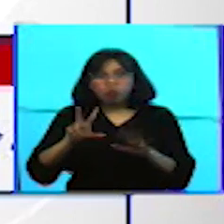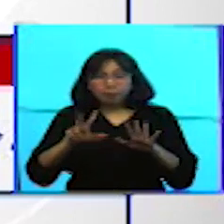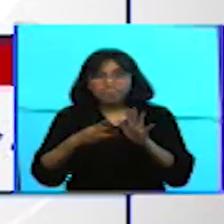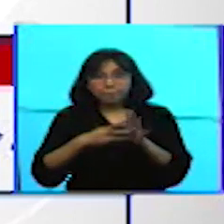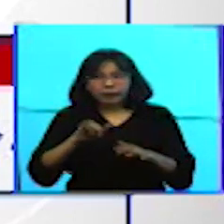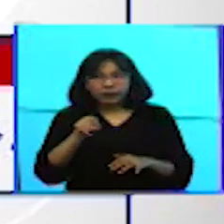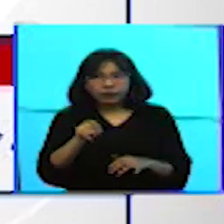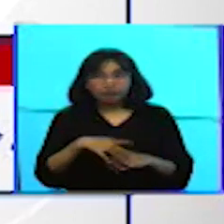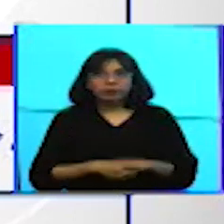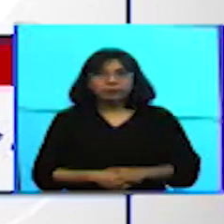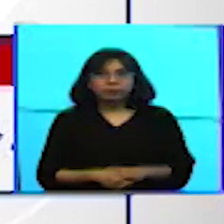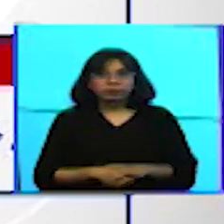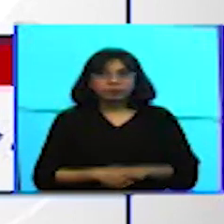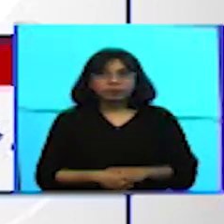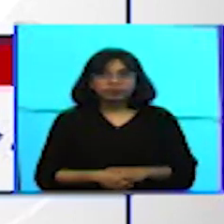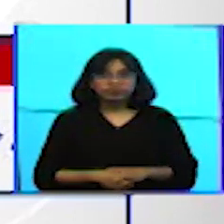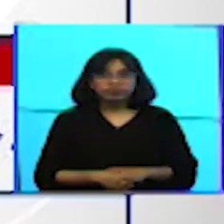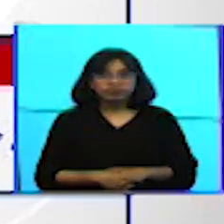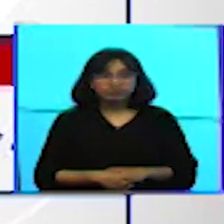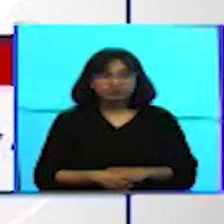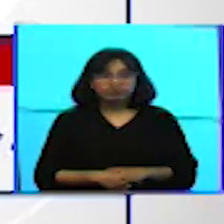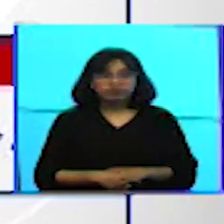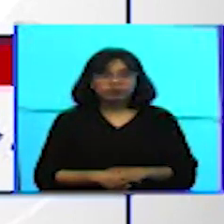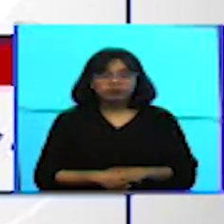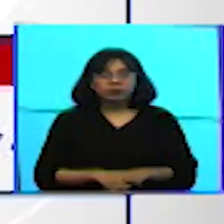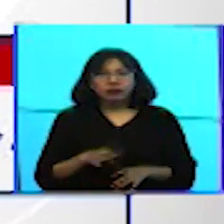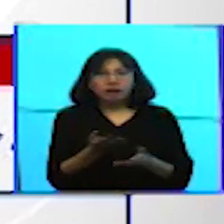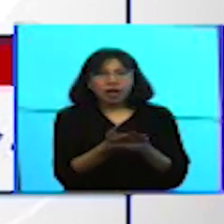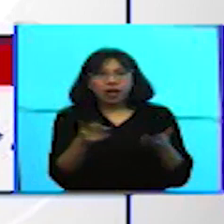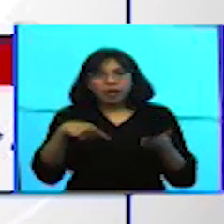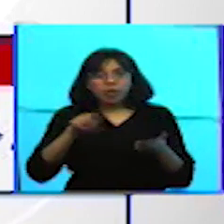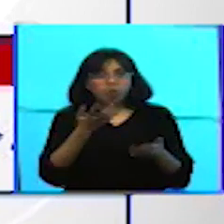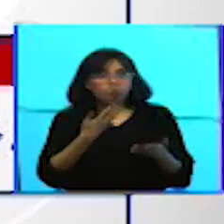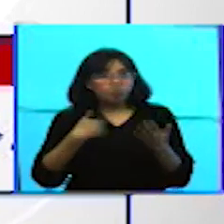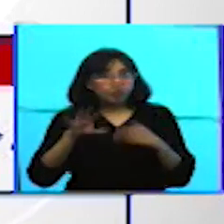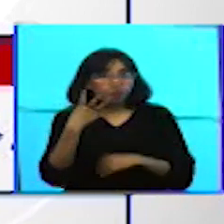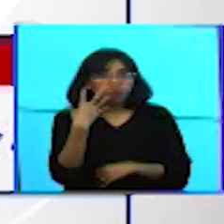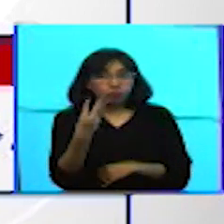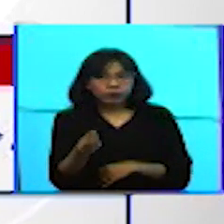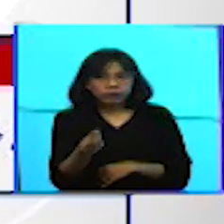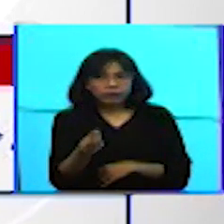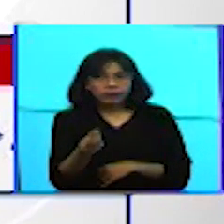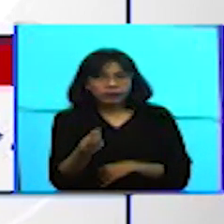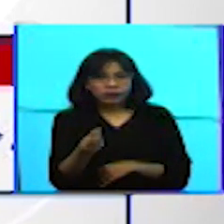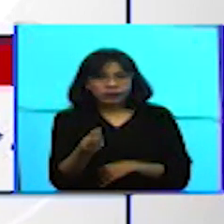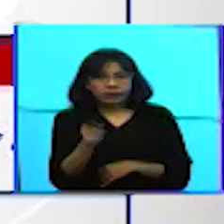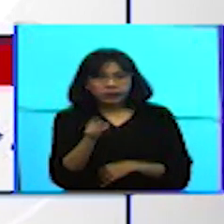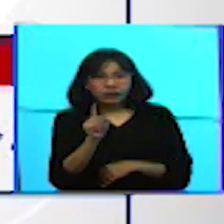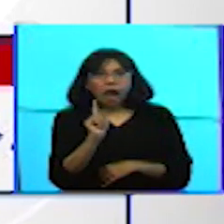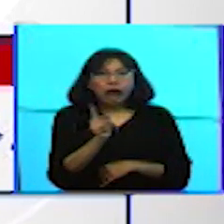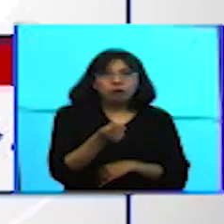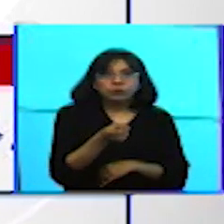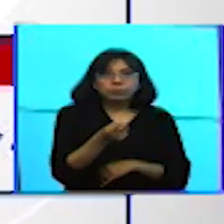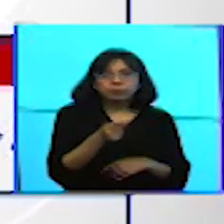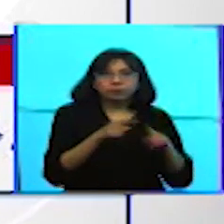pelaku perjalanan udara, laut, dan darat. Bagi pelaku perjalanan transportasi udara dan laut misalnya,